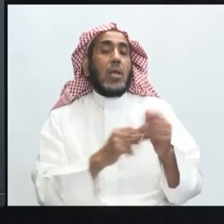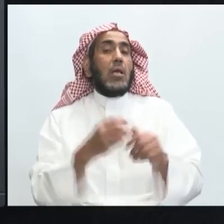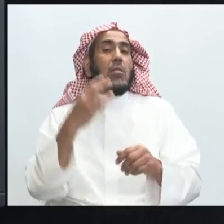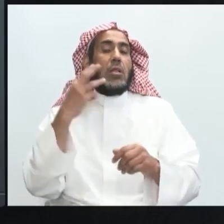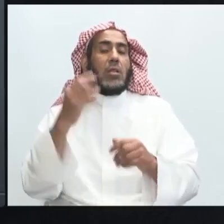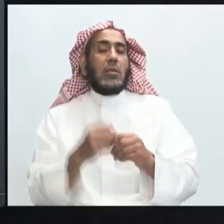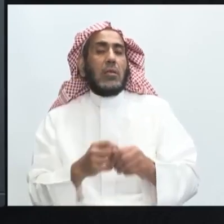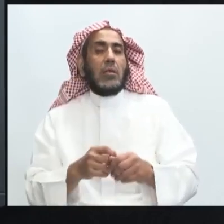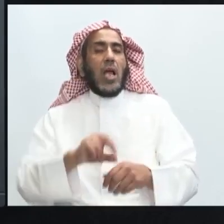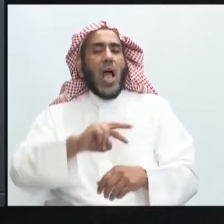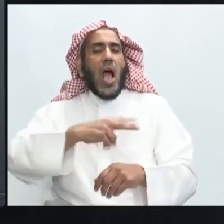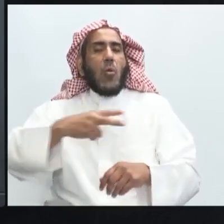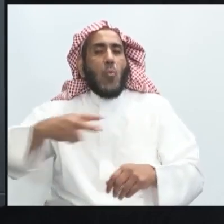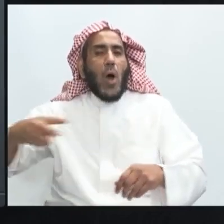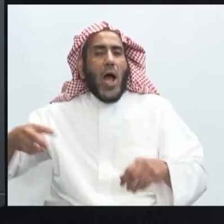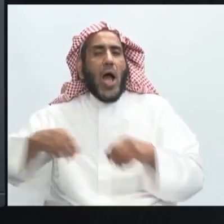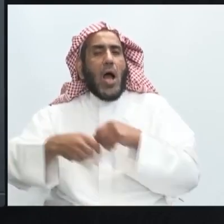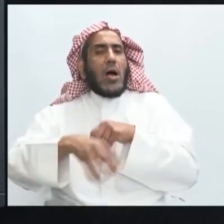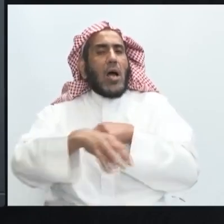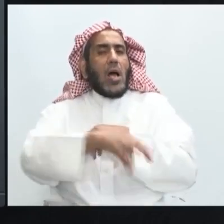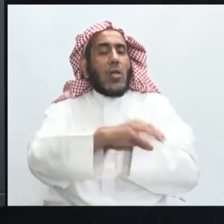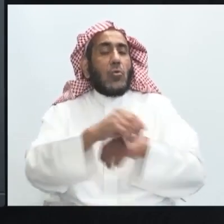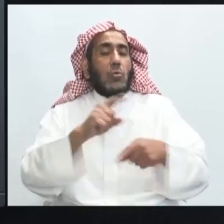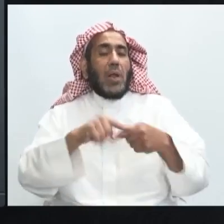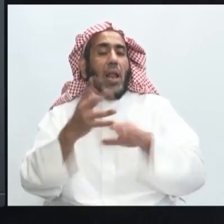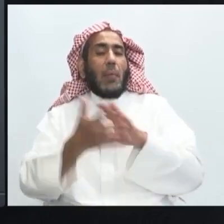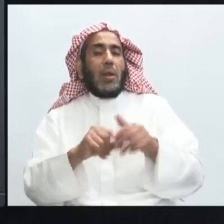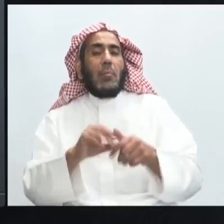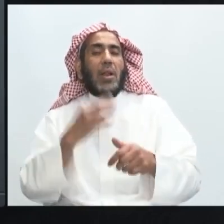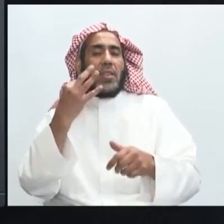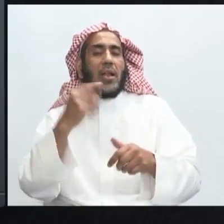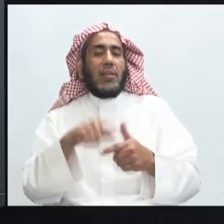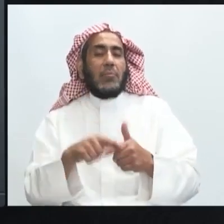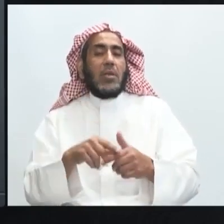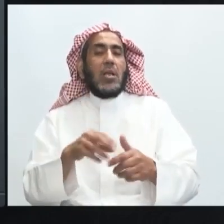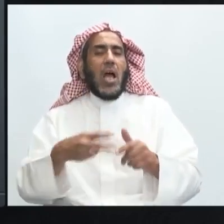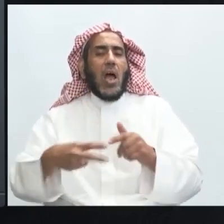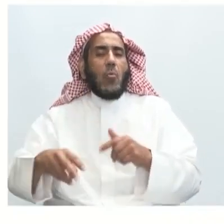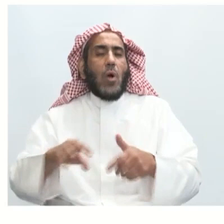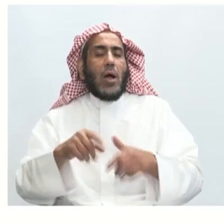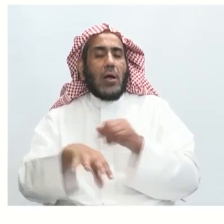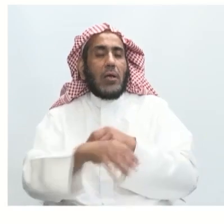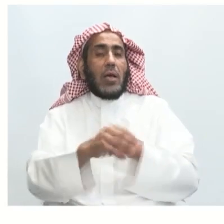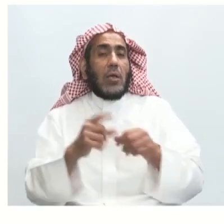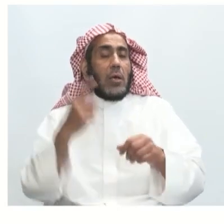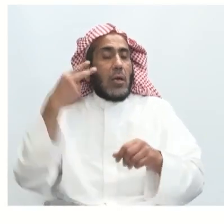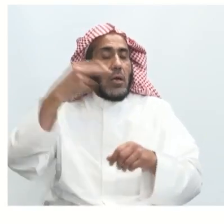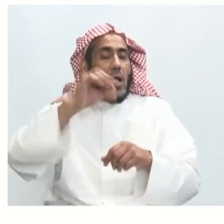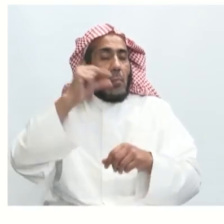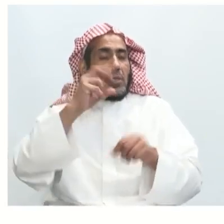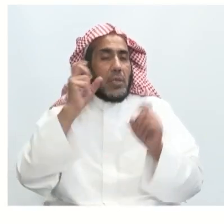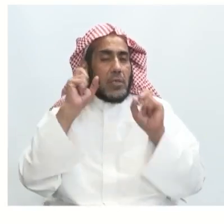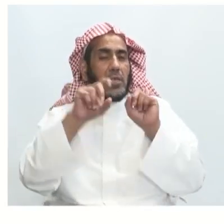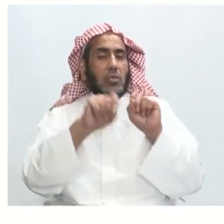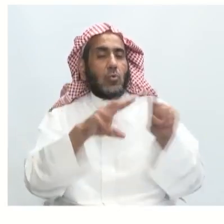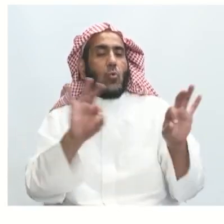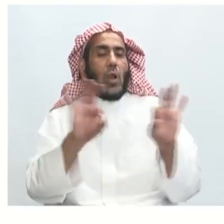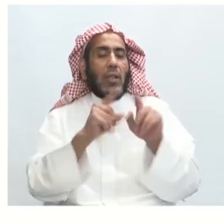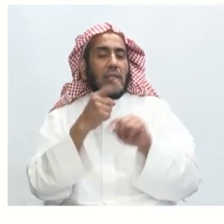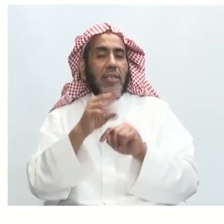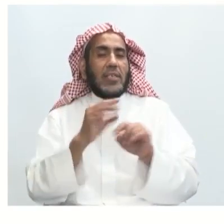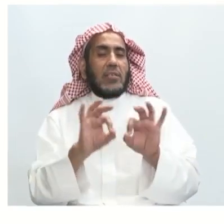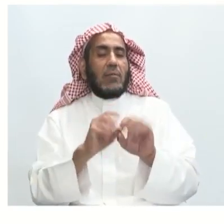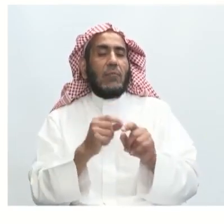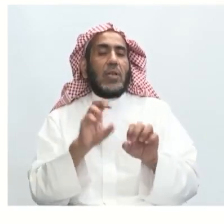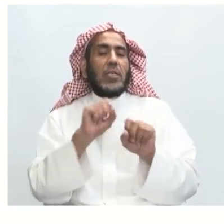ثالثا اضرب الخبر وصلنا الى ثالثا اضرب الخبر واضرب الخبر ايضا هذا هو رابط الدرس بامكانك الدخول لمشاهده هذا